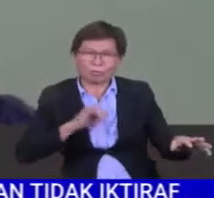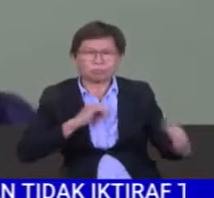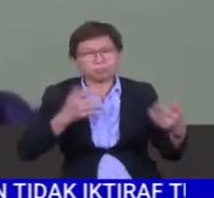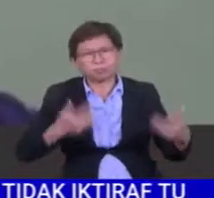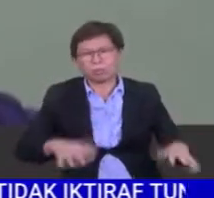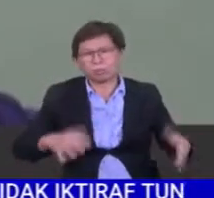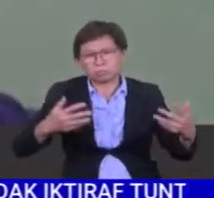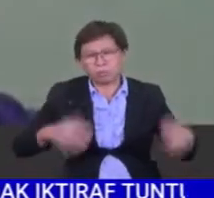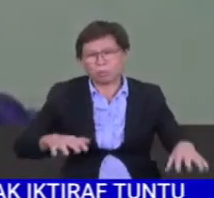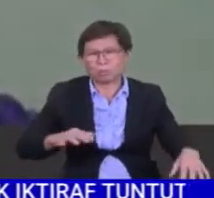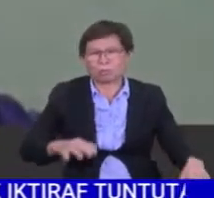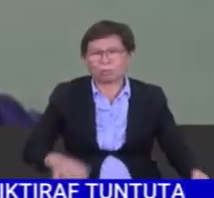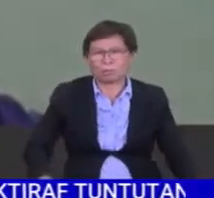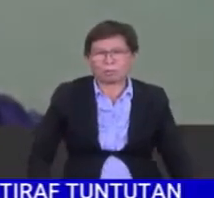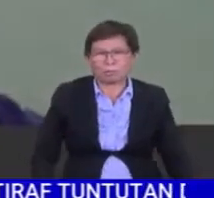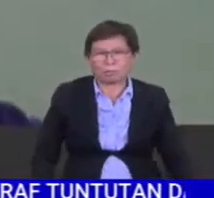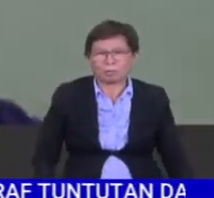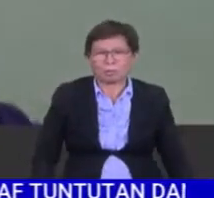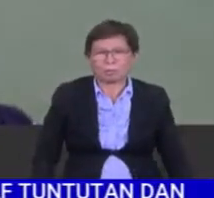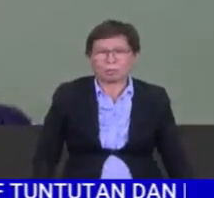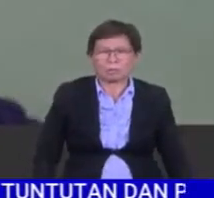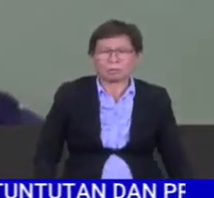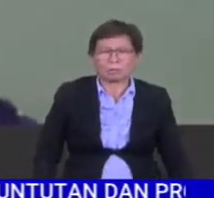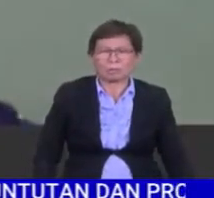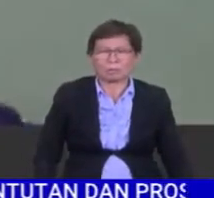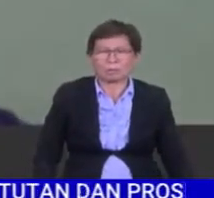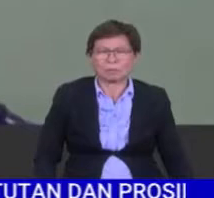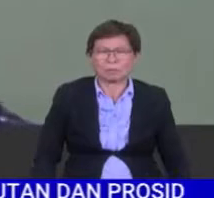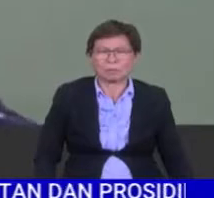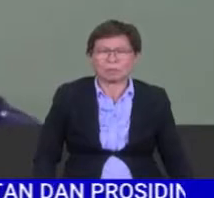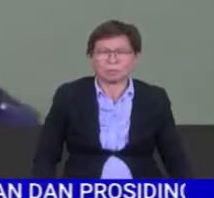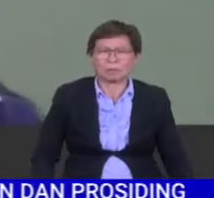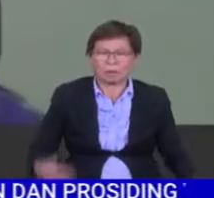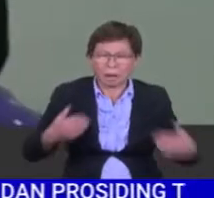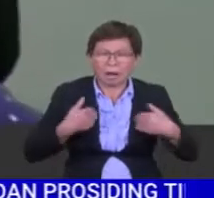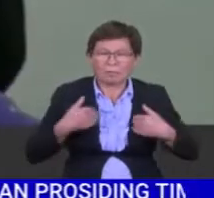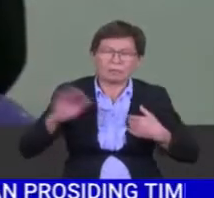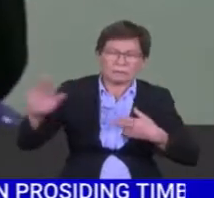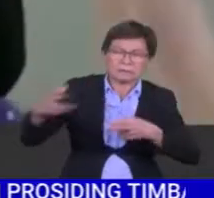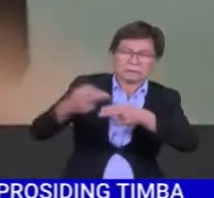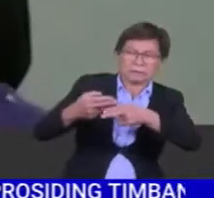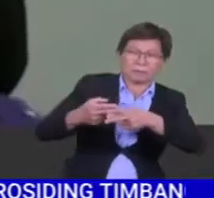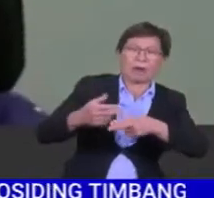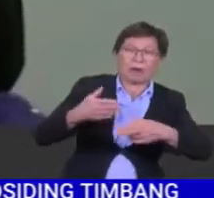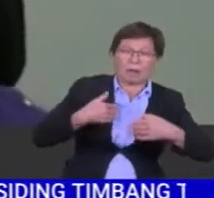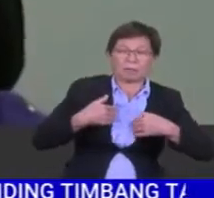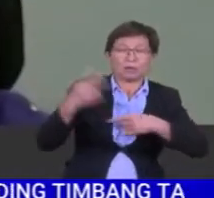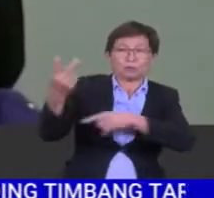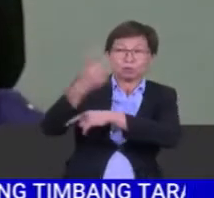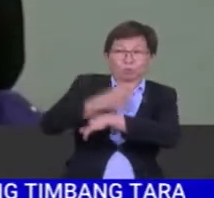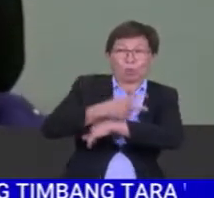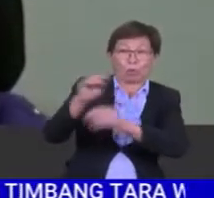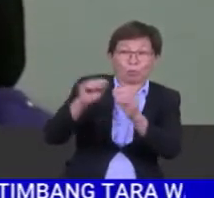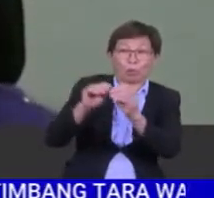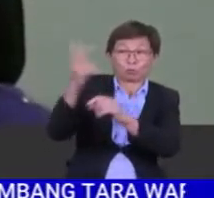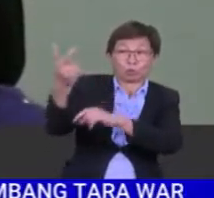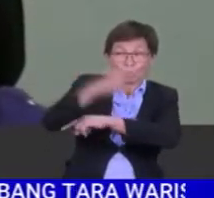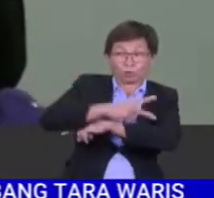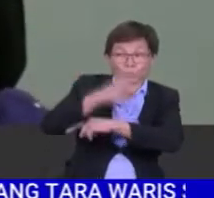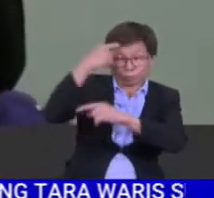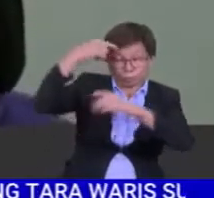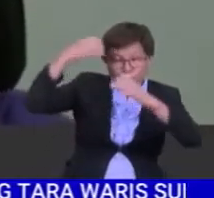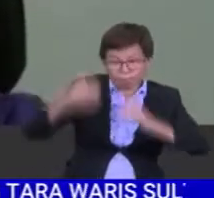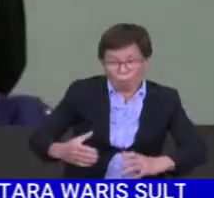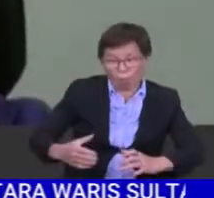the list of names, but I still have another 2 more days to finalize. So I will, you